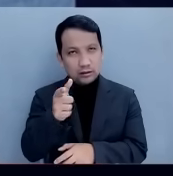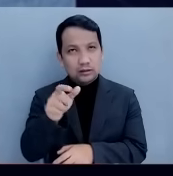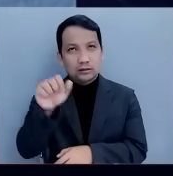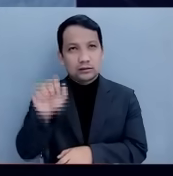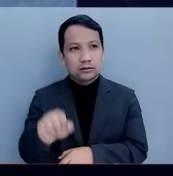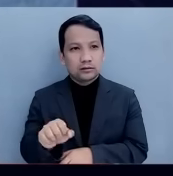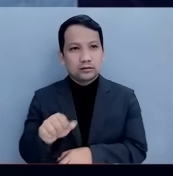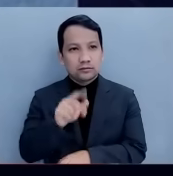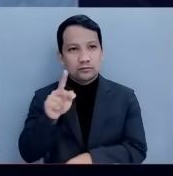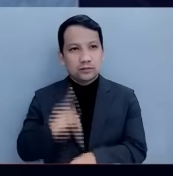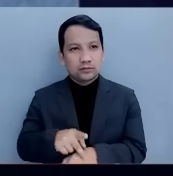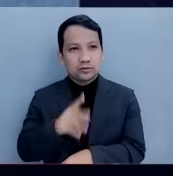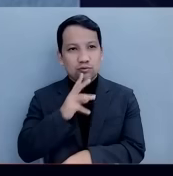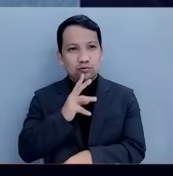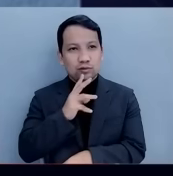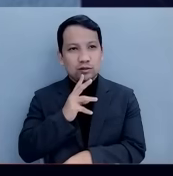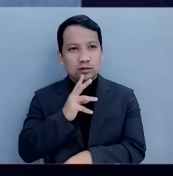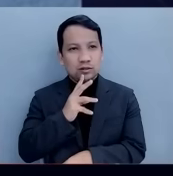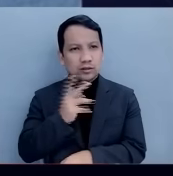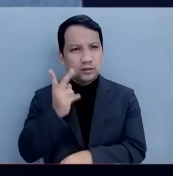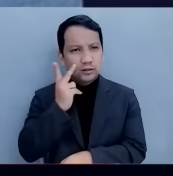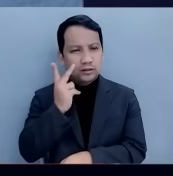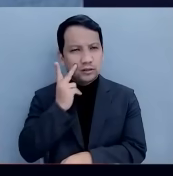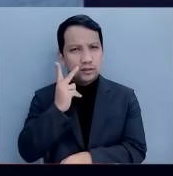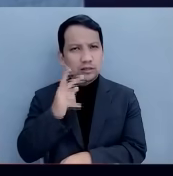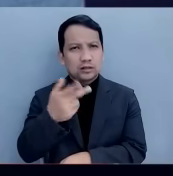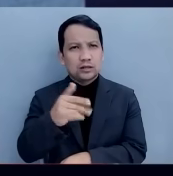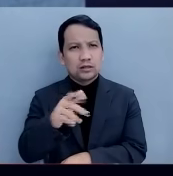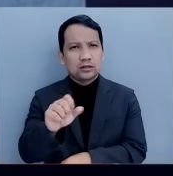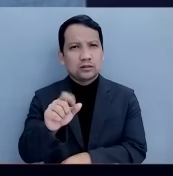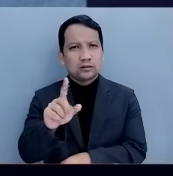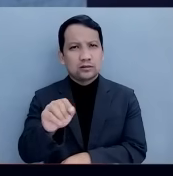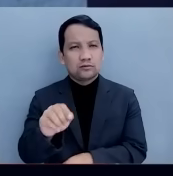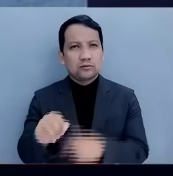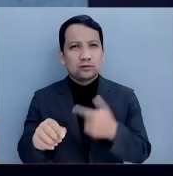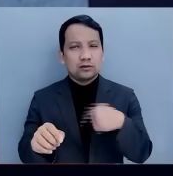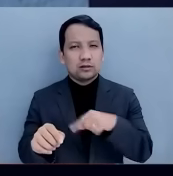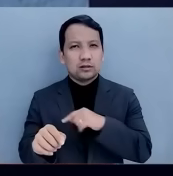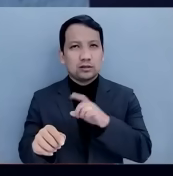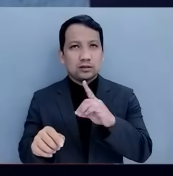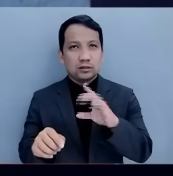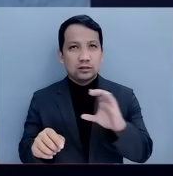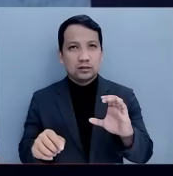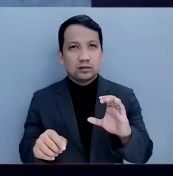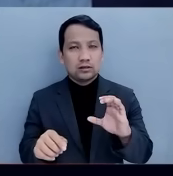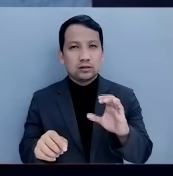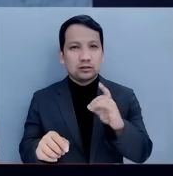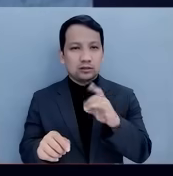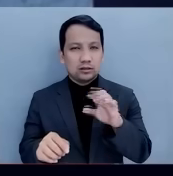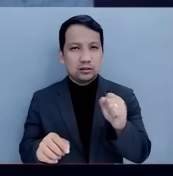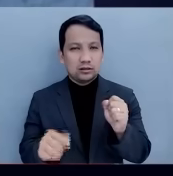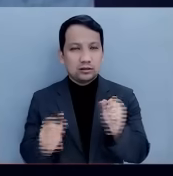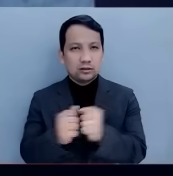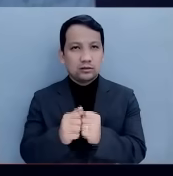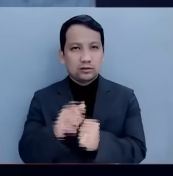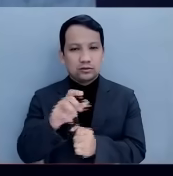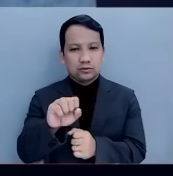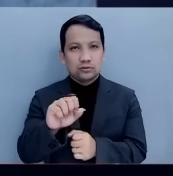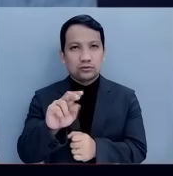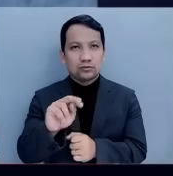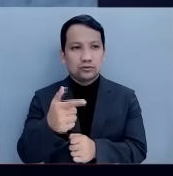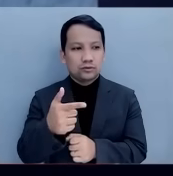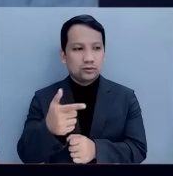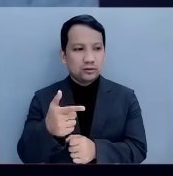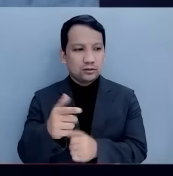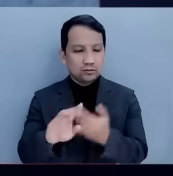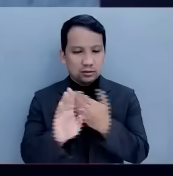ng Philippine waters. Ito ay ang Hayang DZ-12 Hao, Hayang DZ-Jua Hao at Songhang. Habang